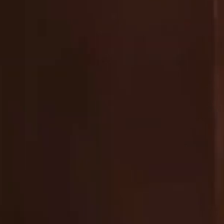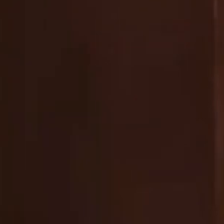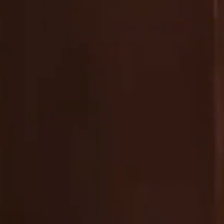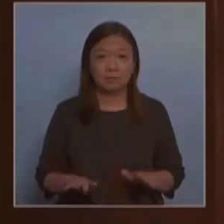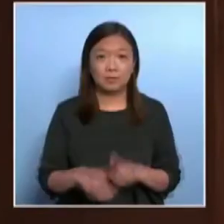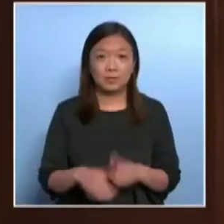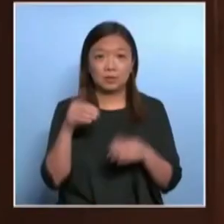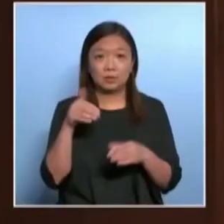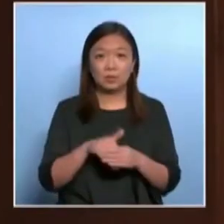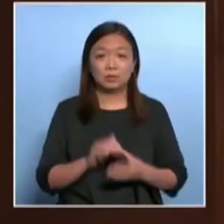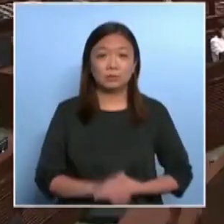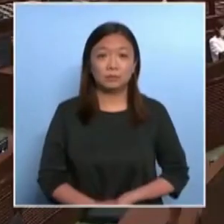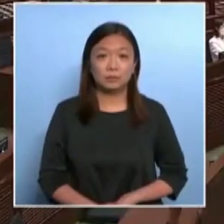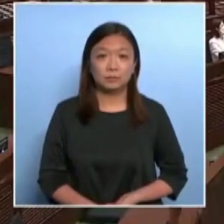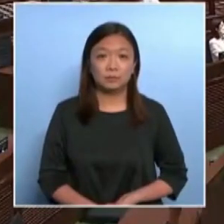開始表決，